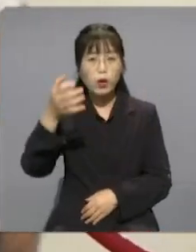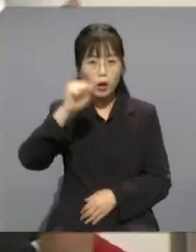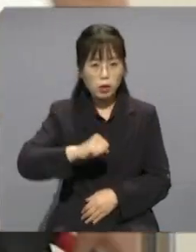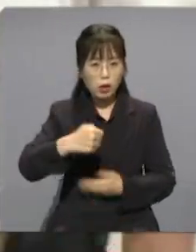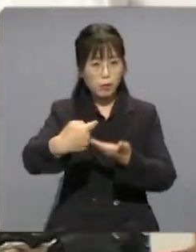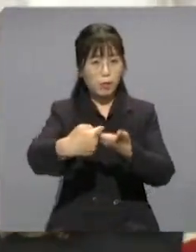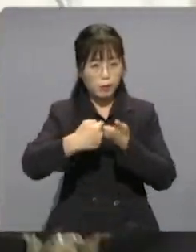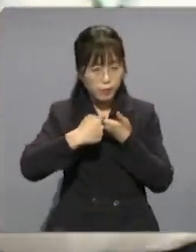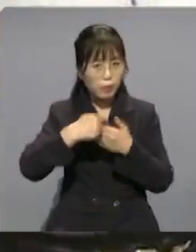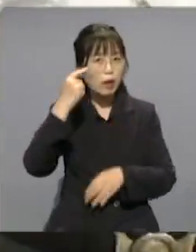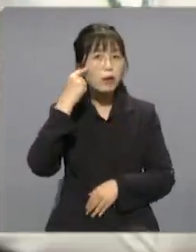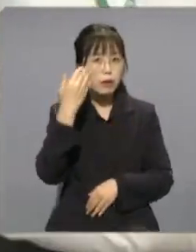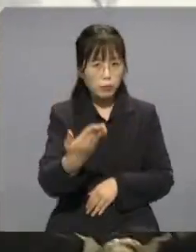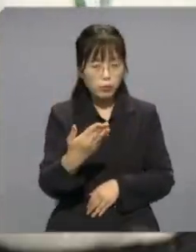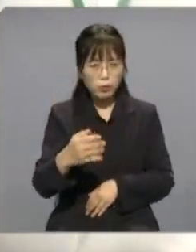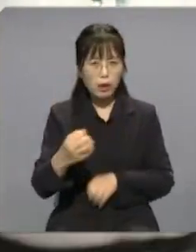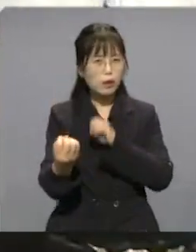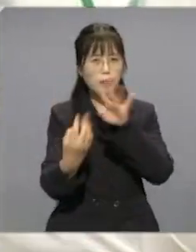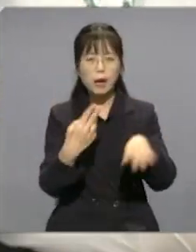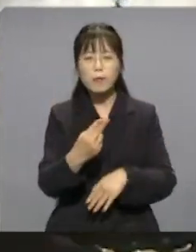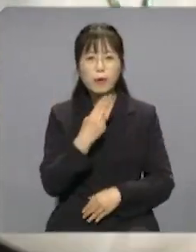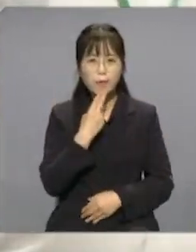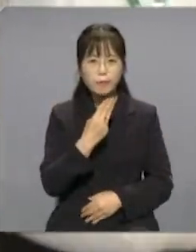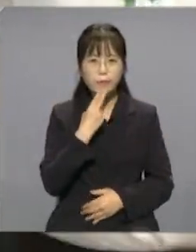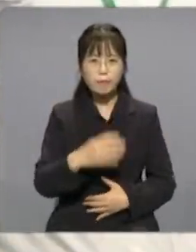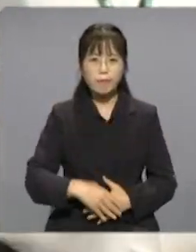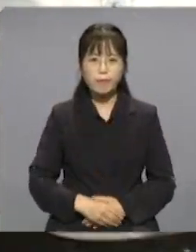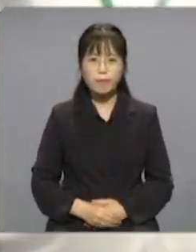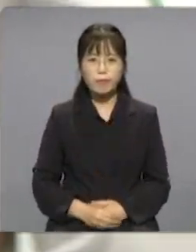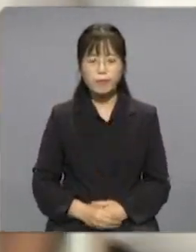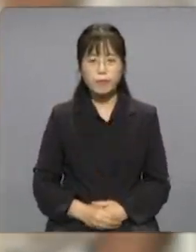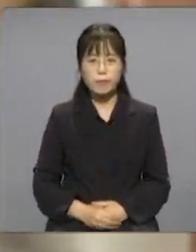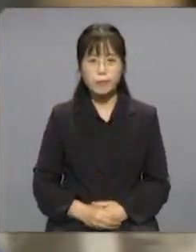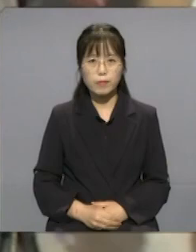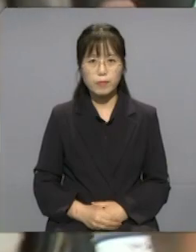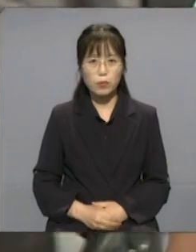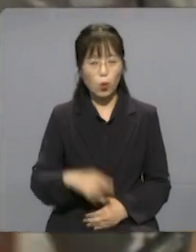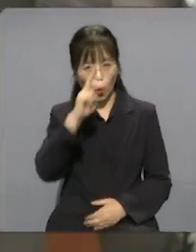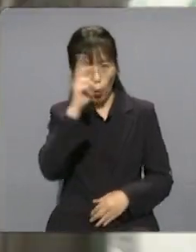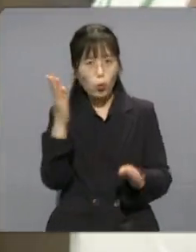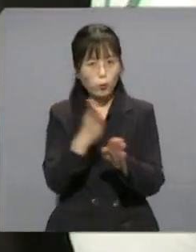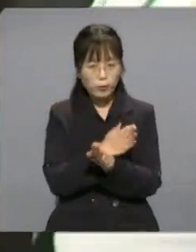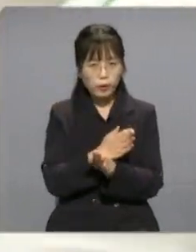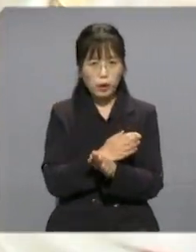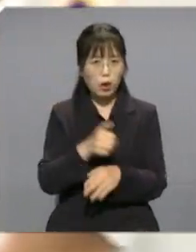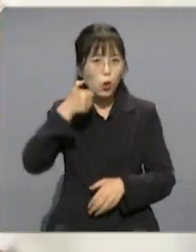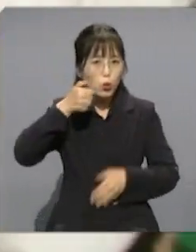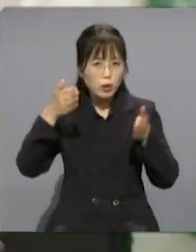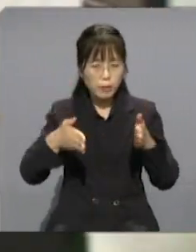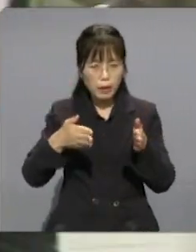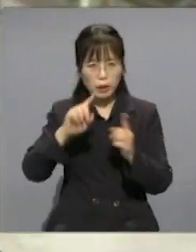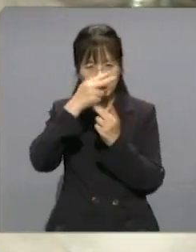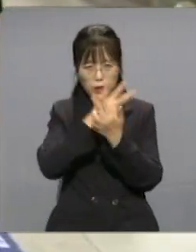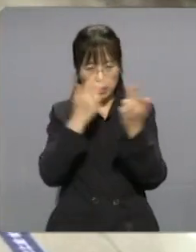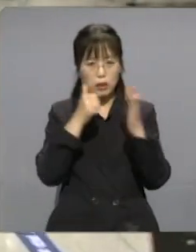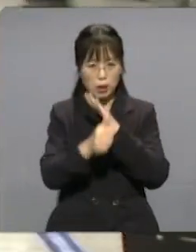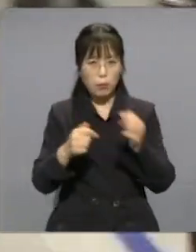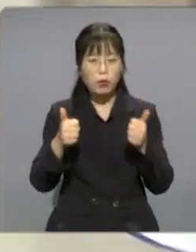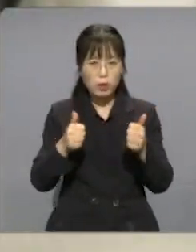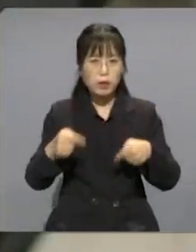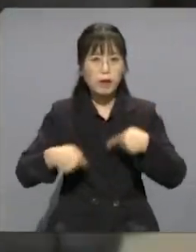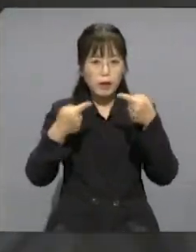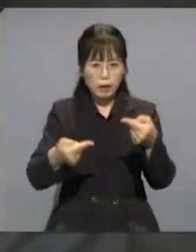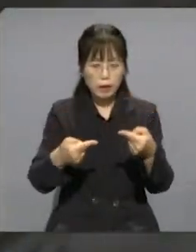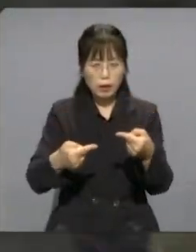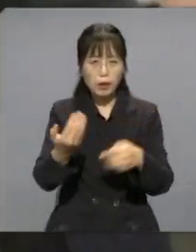5천억이라는 보고를 받았냐는 질문에 아무런 답을 하지 않았습니다. 오후부터는 50일 만에 이 대표 재판에 출석한 유동규